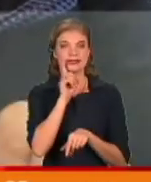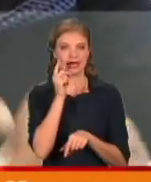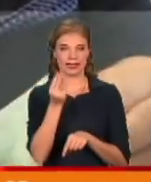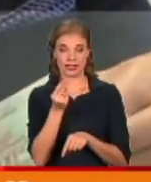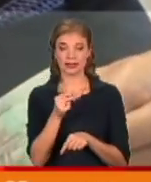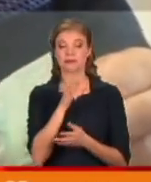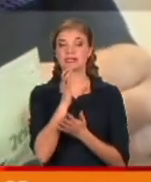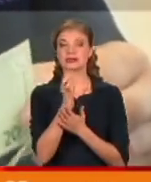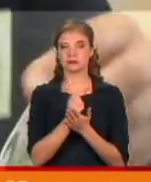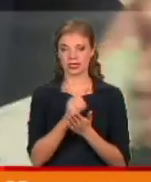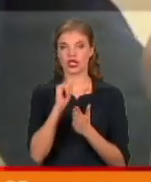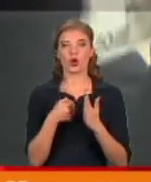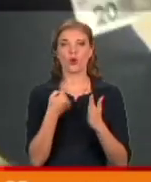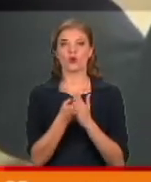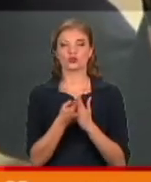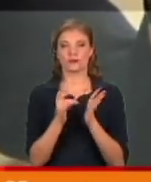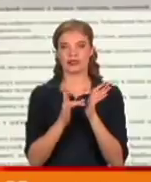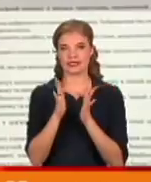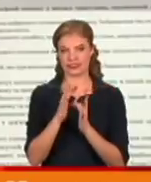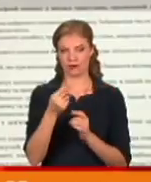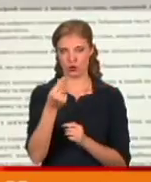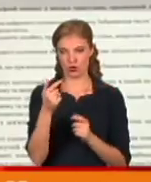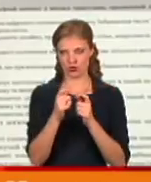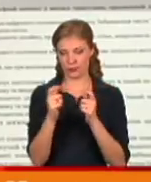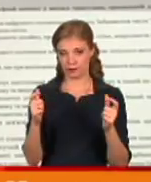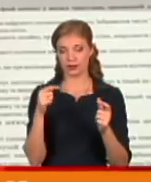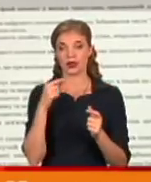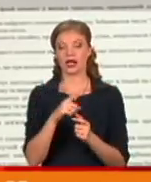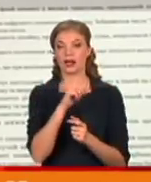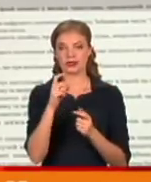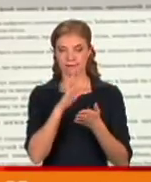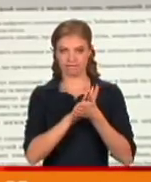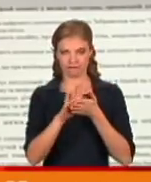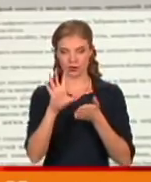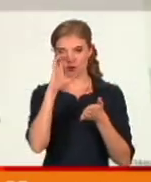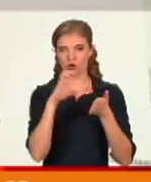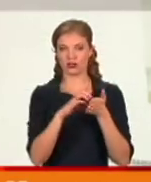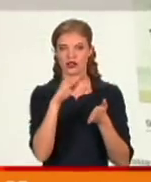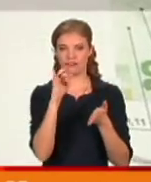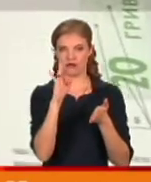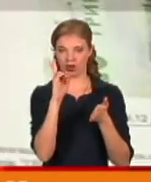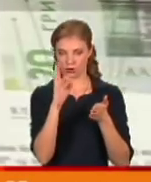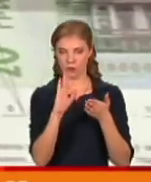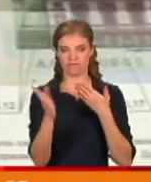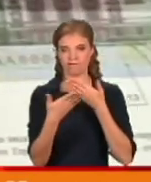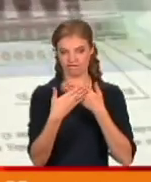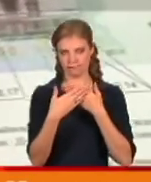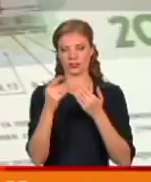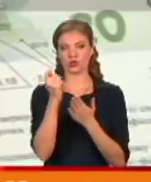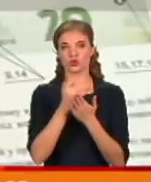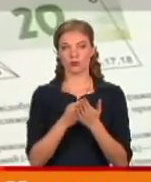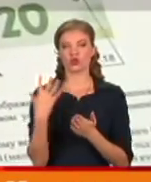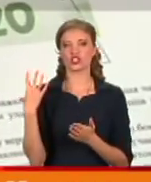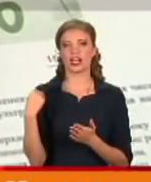зеленим. Зберегли і основні символи грошової одиниці. Із лицевого боку портрет Івана Франка, зі зворотнього